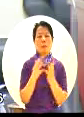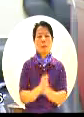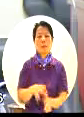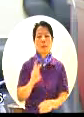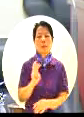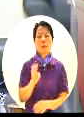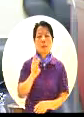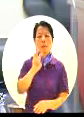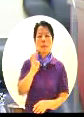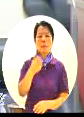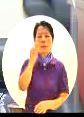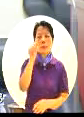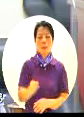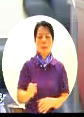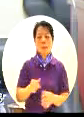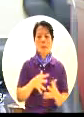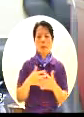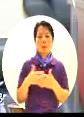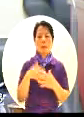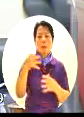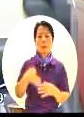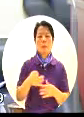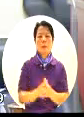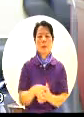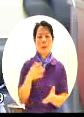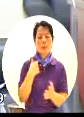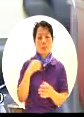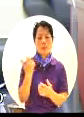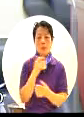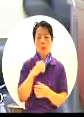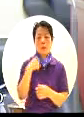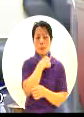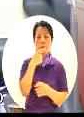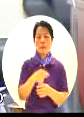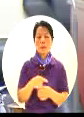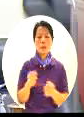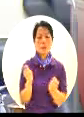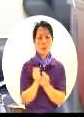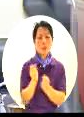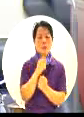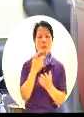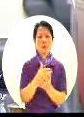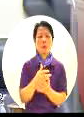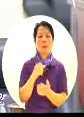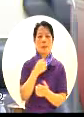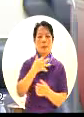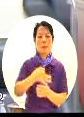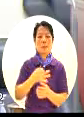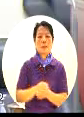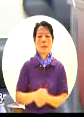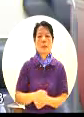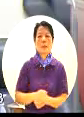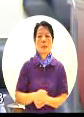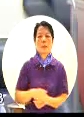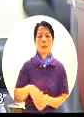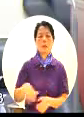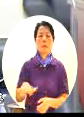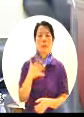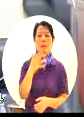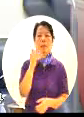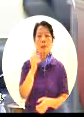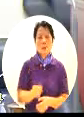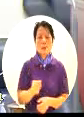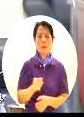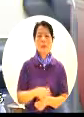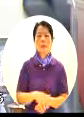30亿的美金哈，就是咱代表将近900亿。你也看，一个感恩节网络购物，美国是